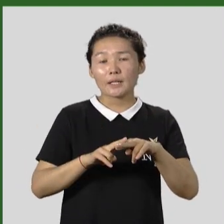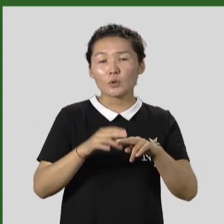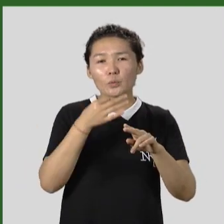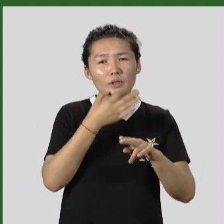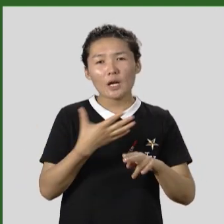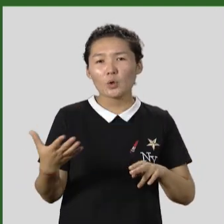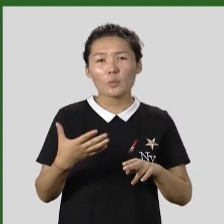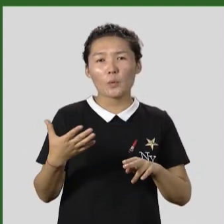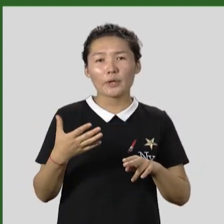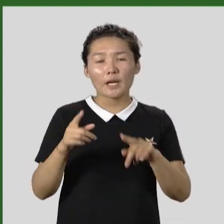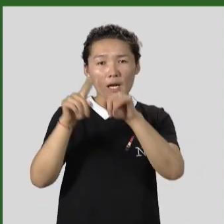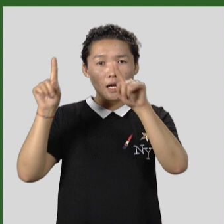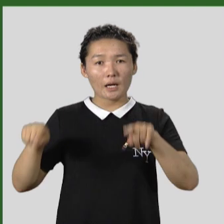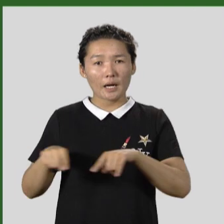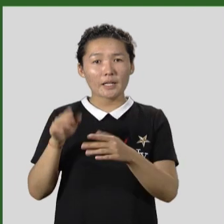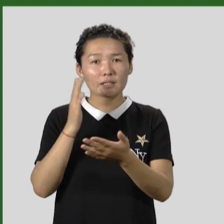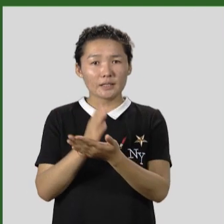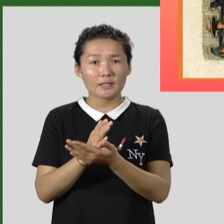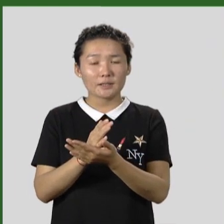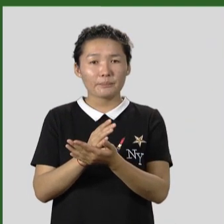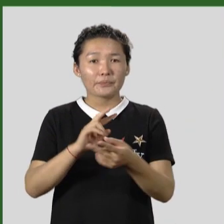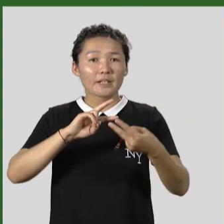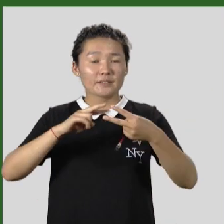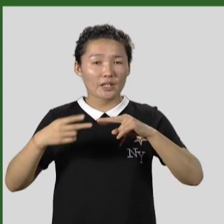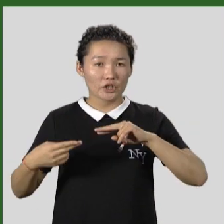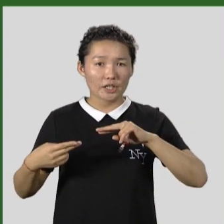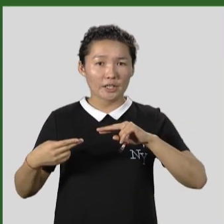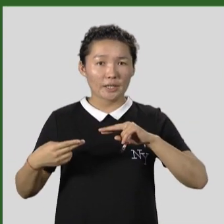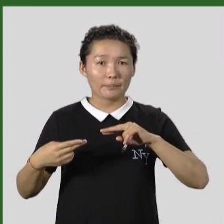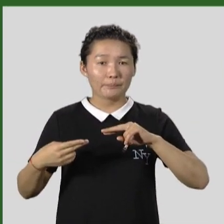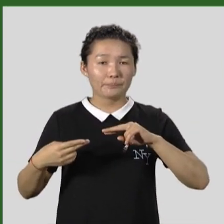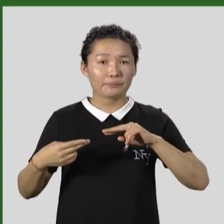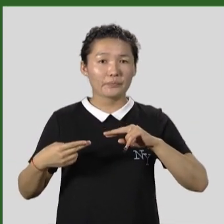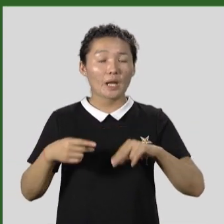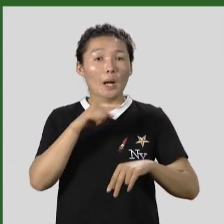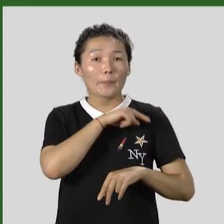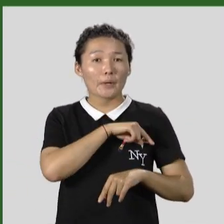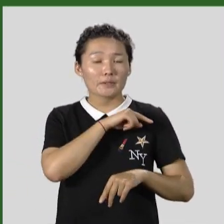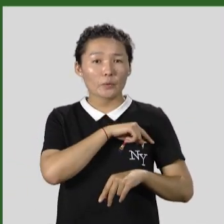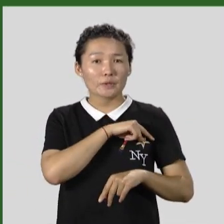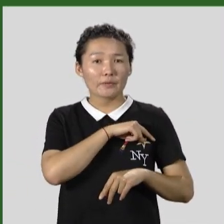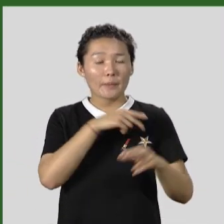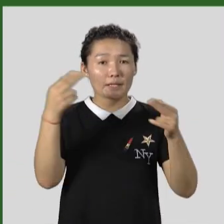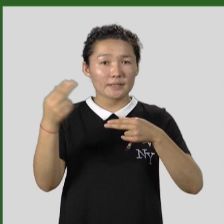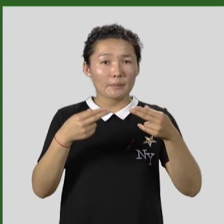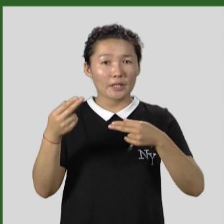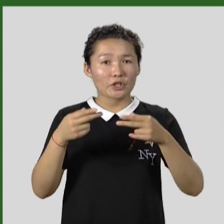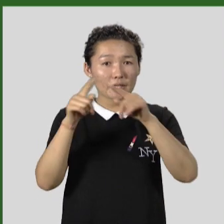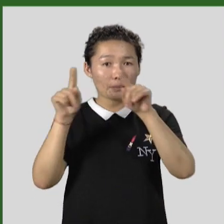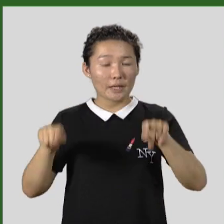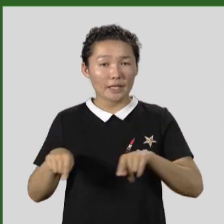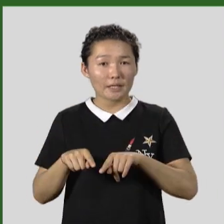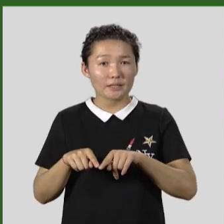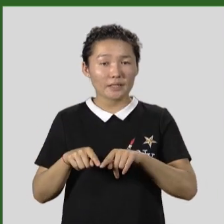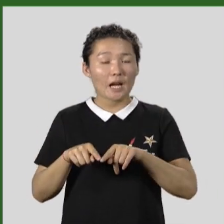любой карте есть искажения. По свойствам изображения проекции карты могут